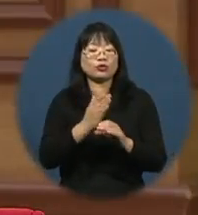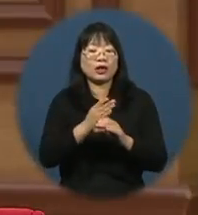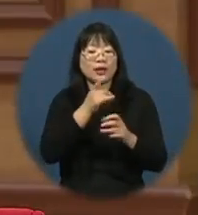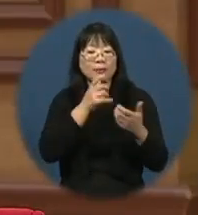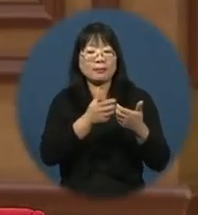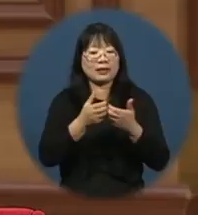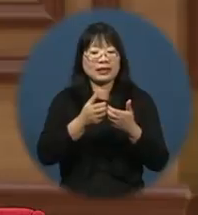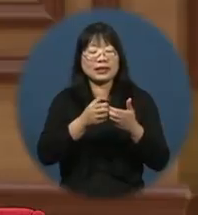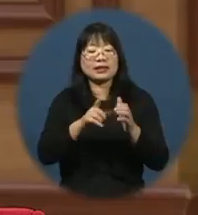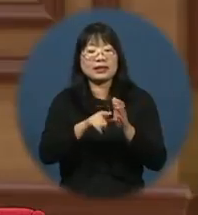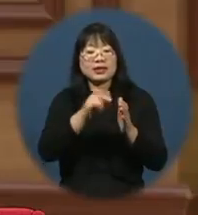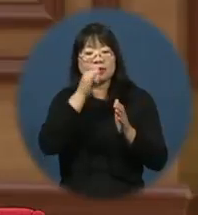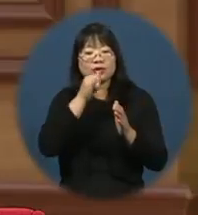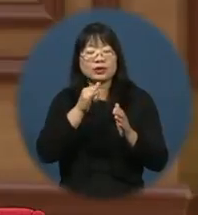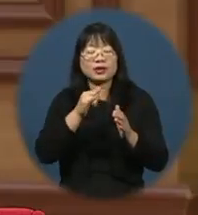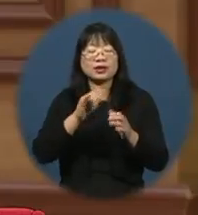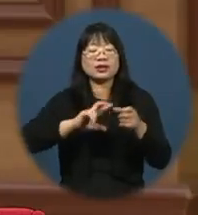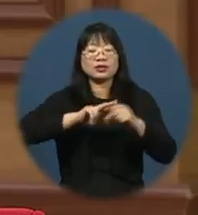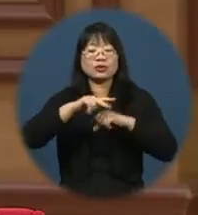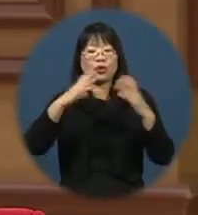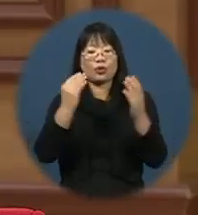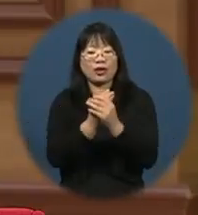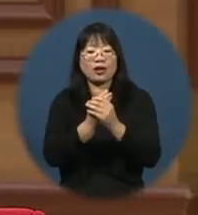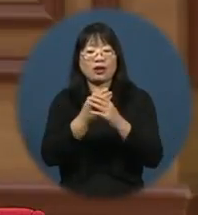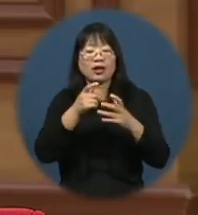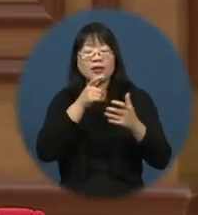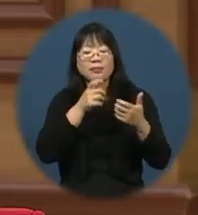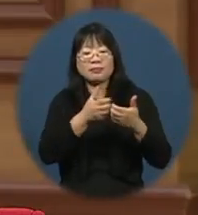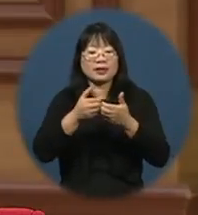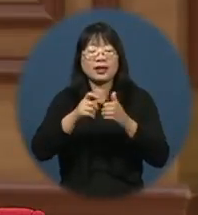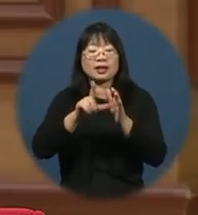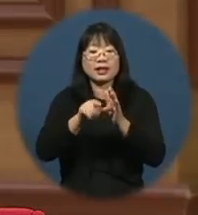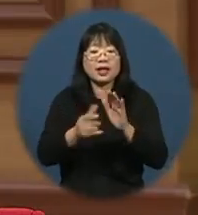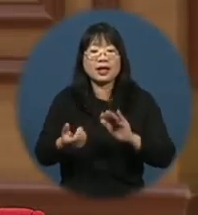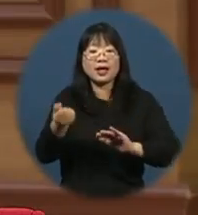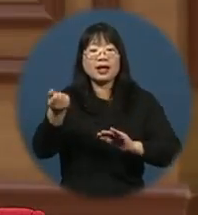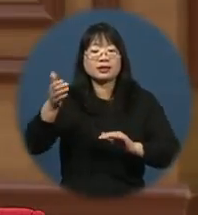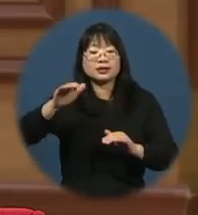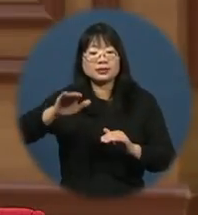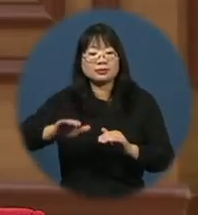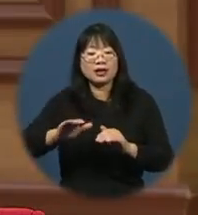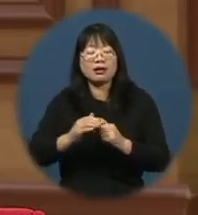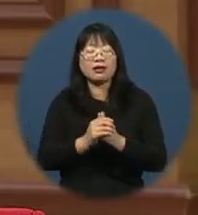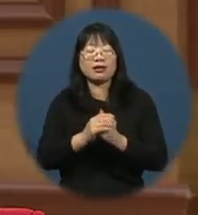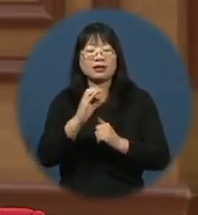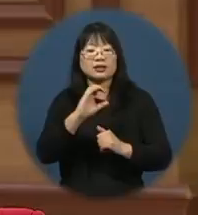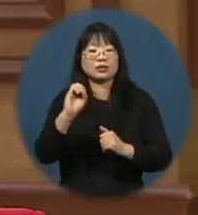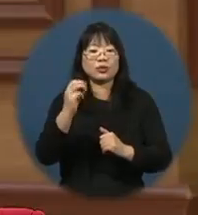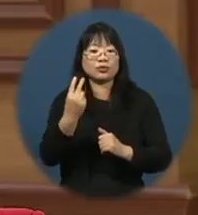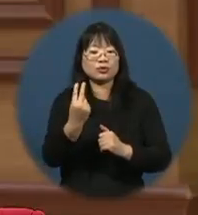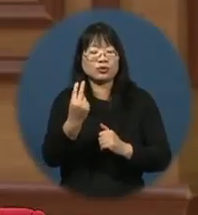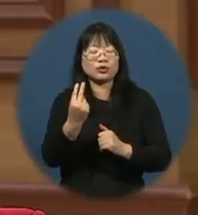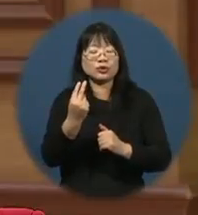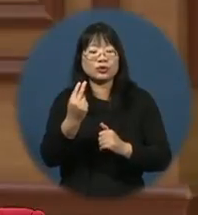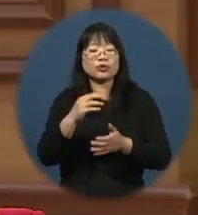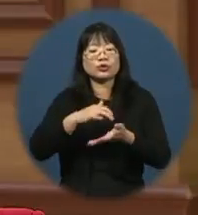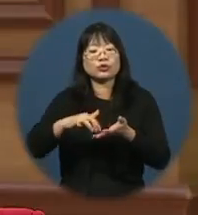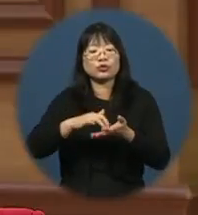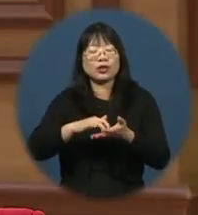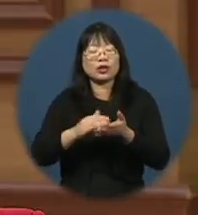또 지구 자체가 얼어붙은 빙하기도 있었습니다. 네, 예. 그때를 보면은 뭐 이산화탄소 양들이